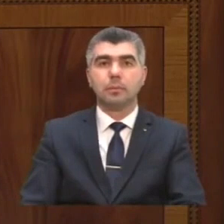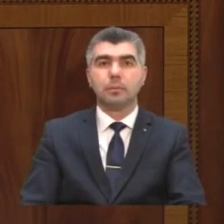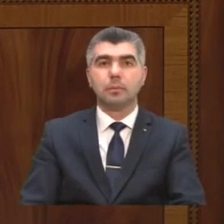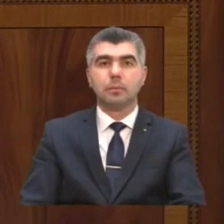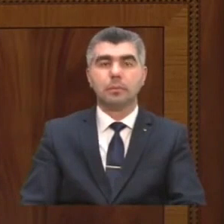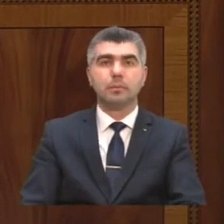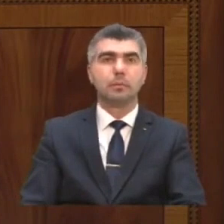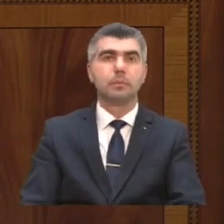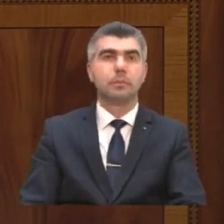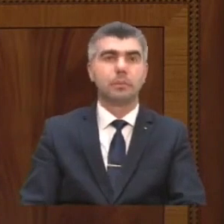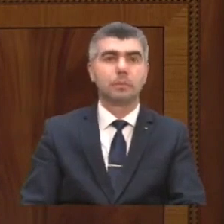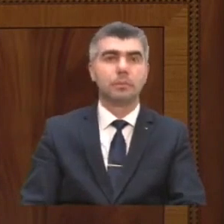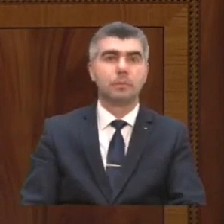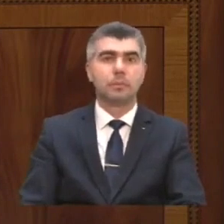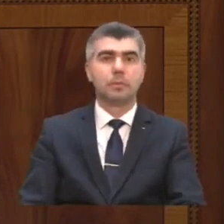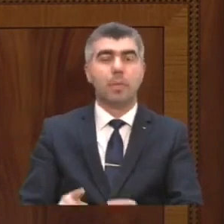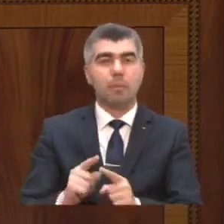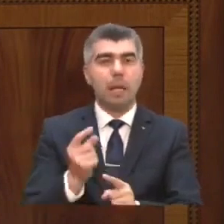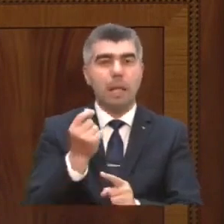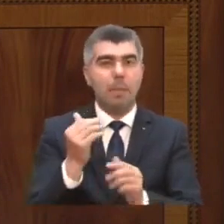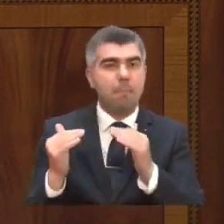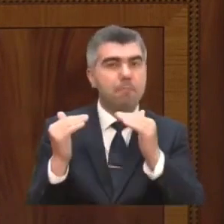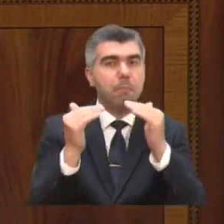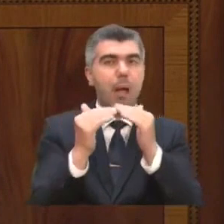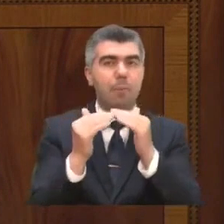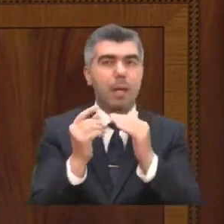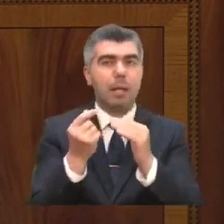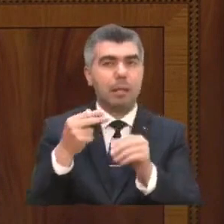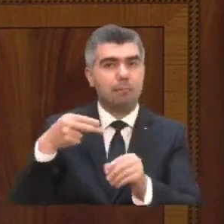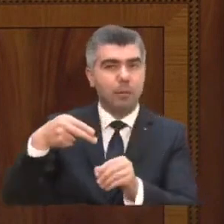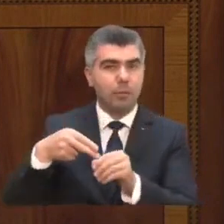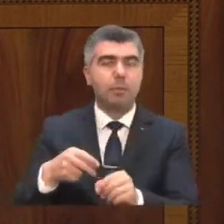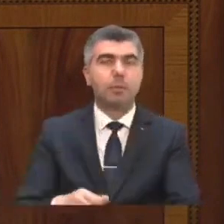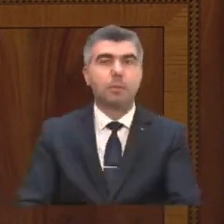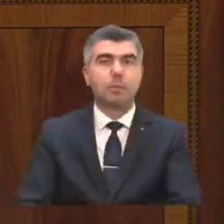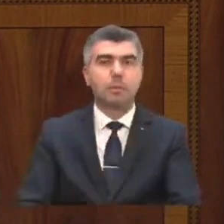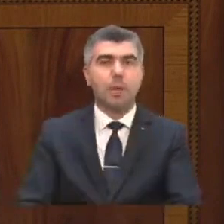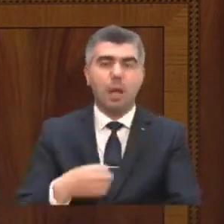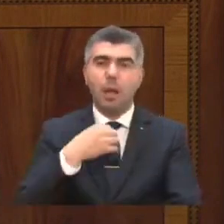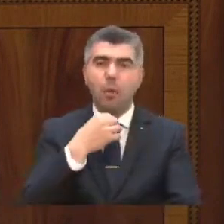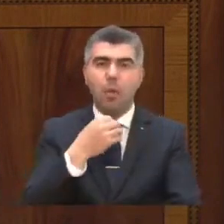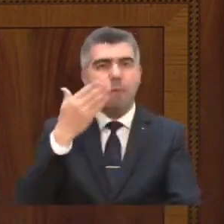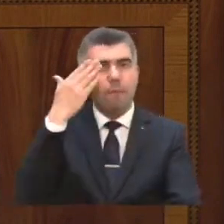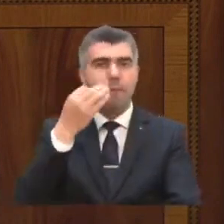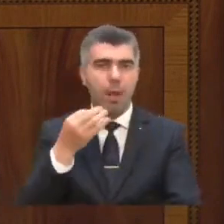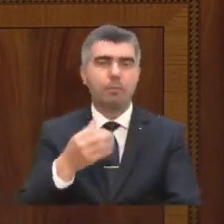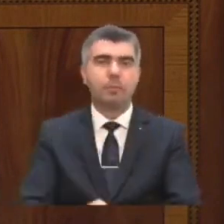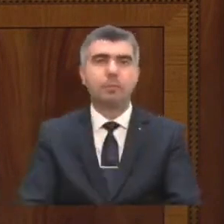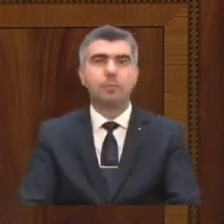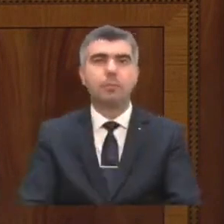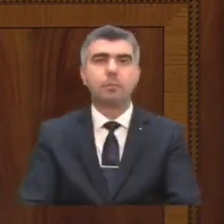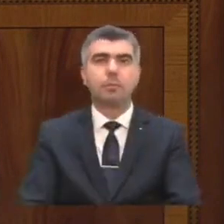انا كيظهر لي بانه في هذه القضيه ديال التسقيف وداك الشيء دابا انا اللي بغيت نفهم حنا